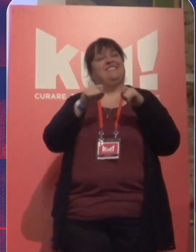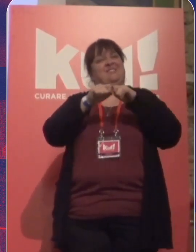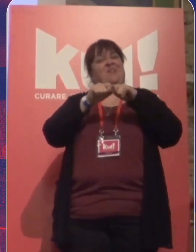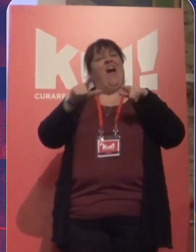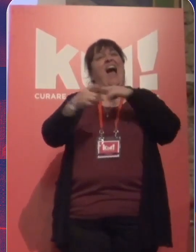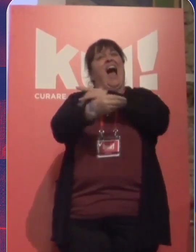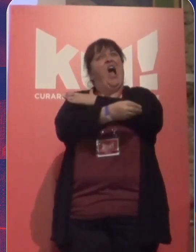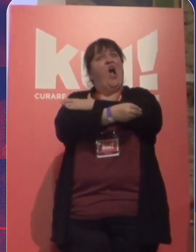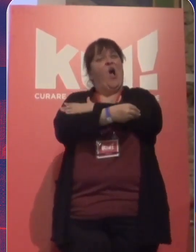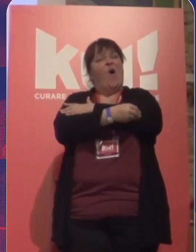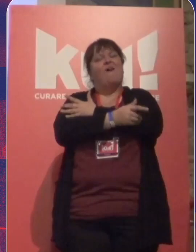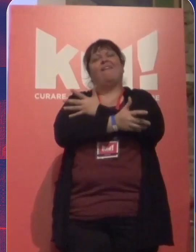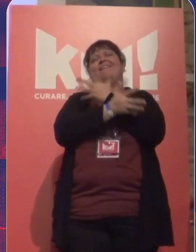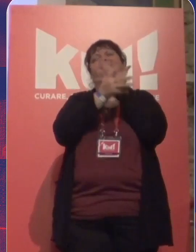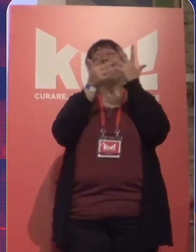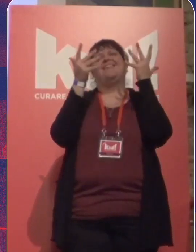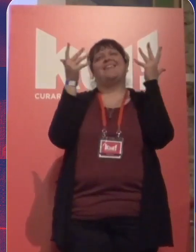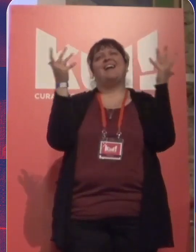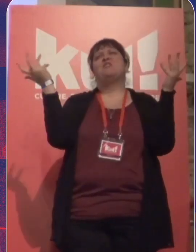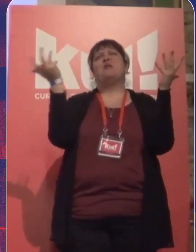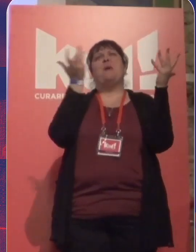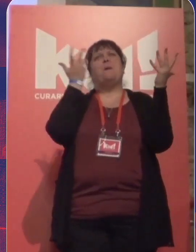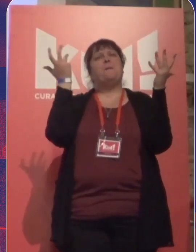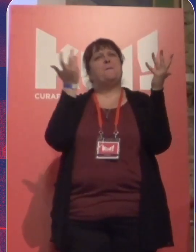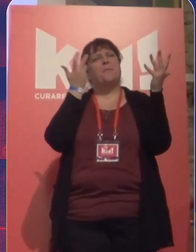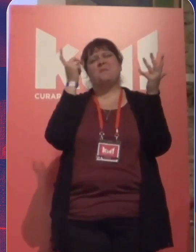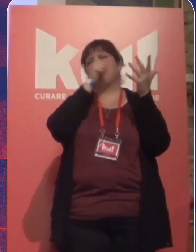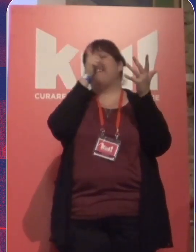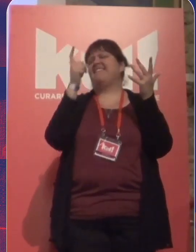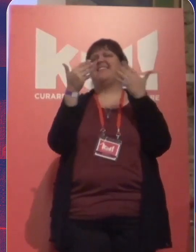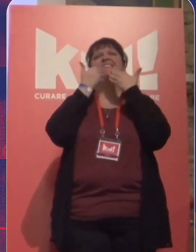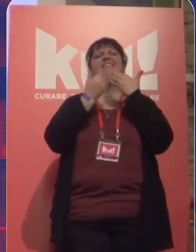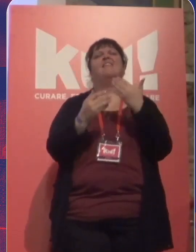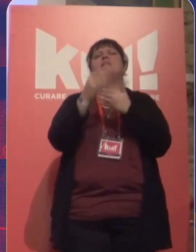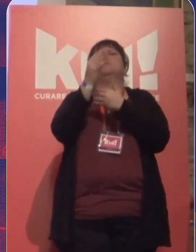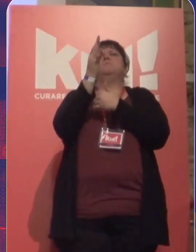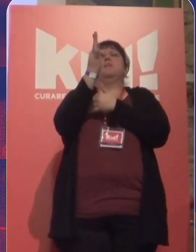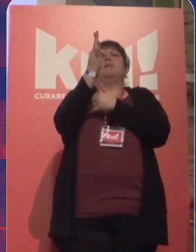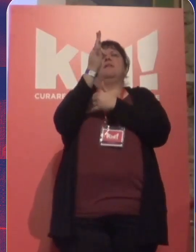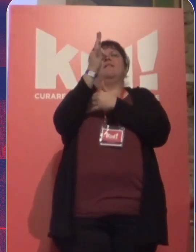italiano francesco scarabicchi che ci ha lasciato